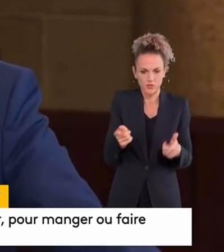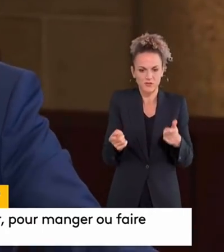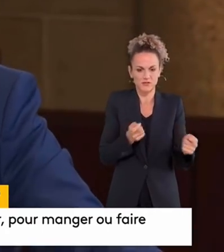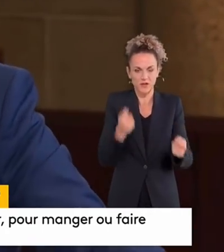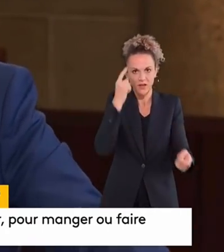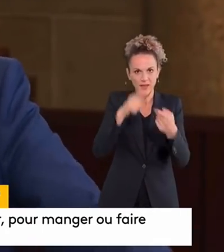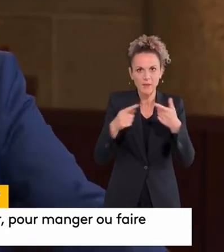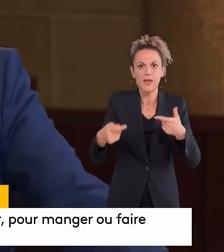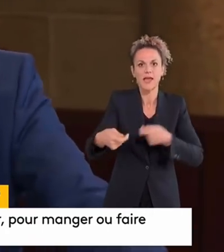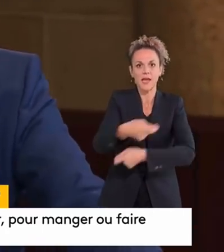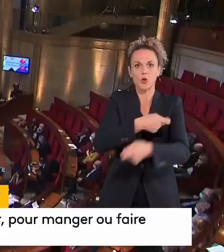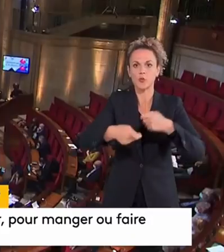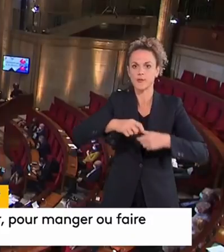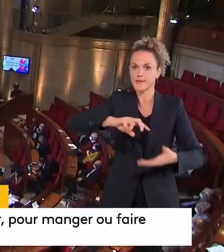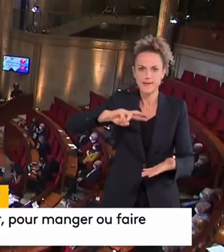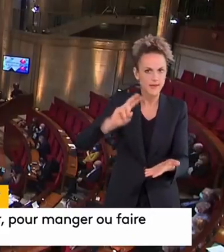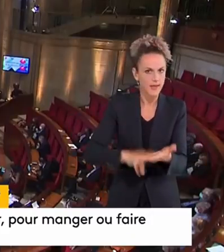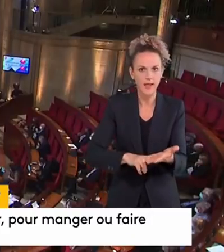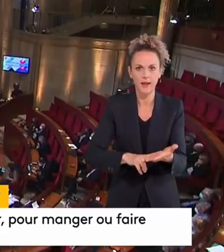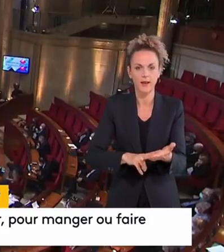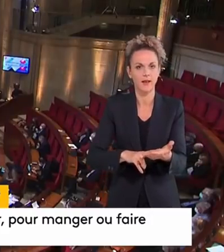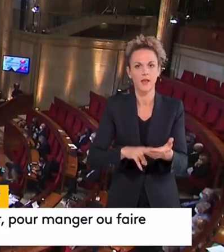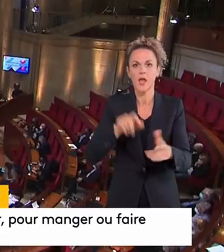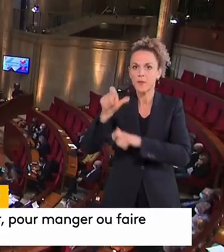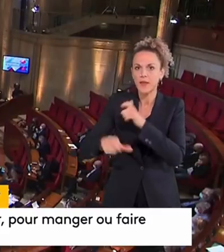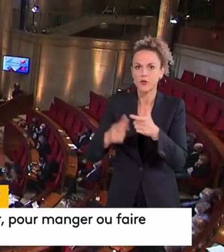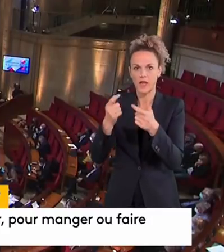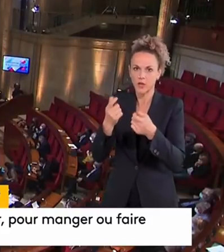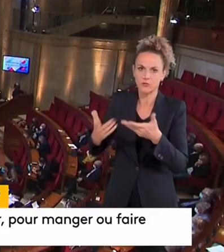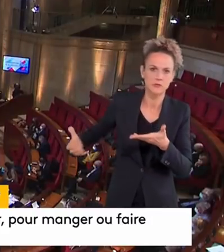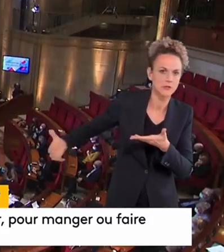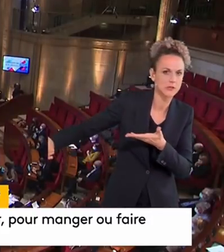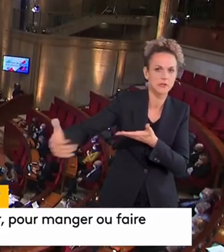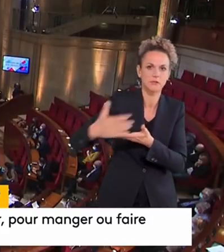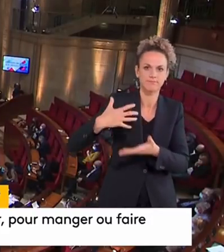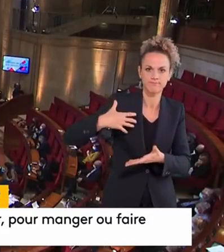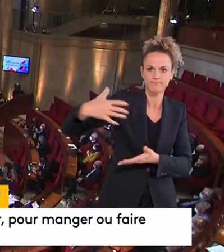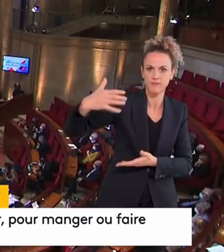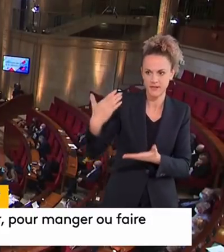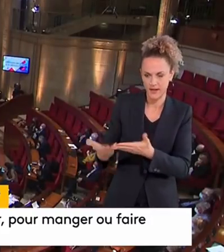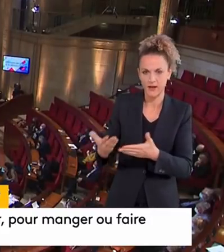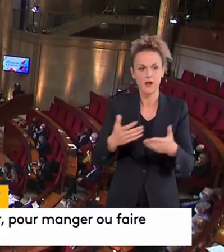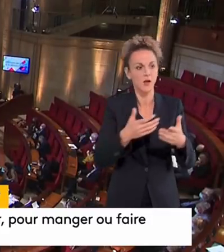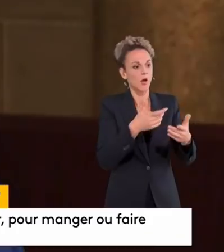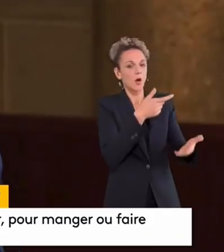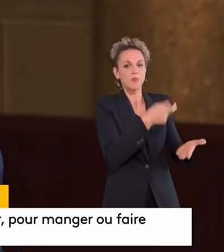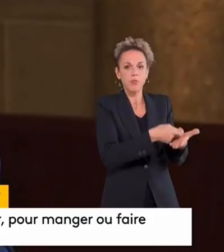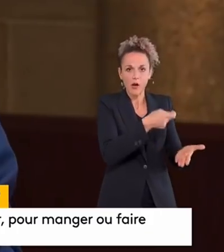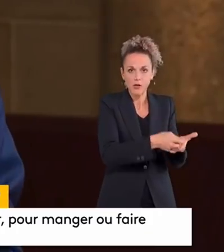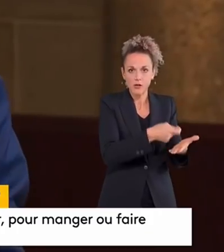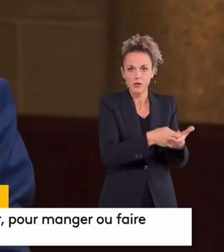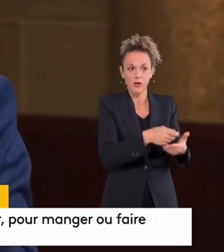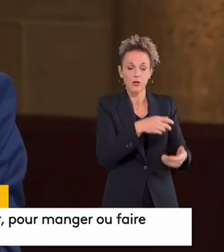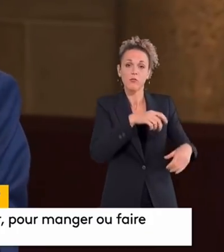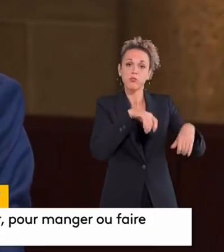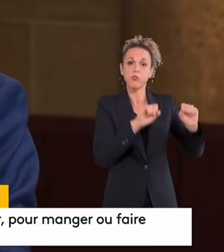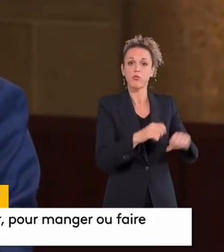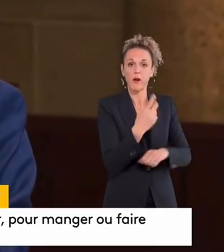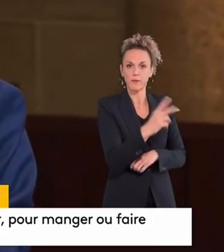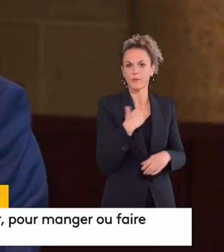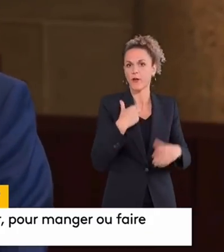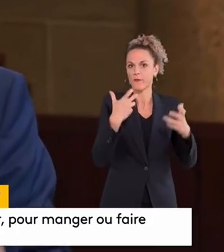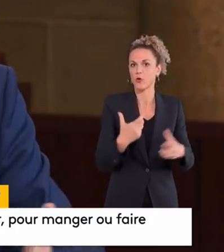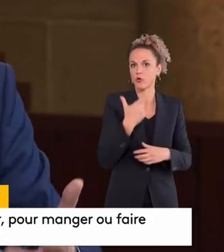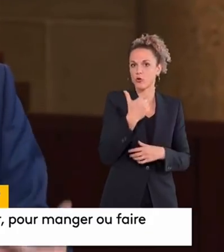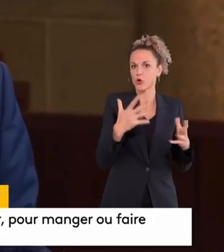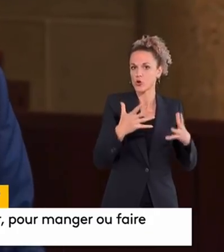sur l'économie réelle, sur les grands argentiers, sur le pouvoir des banques. C'est la raison pour laquelle je propose de nationaliser deux grandes